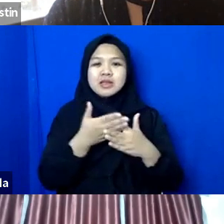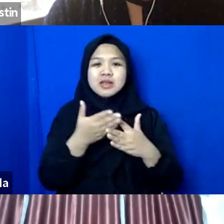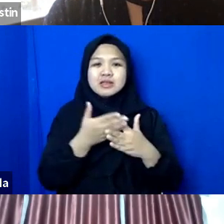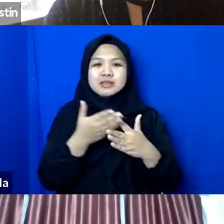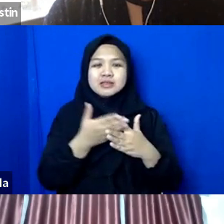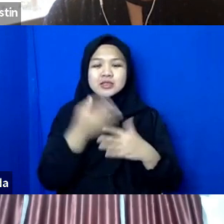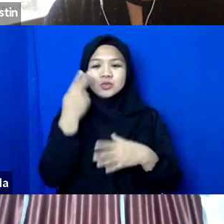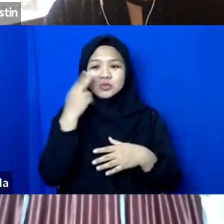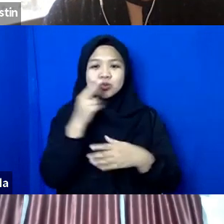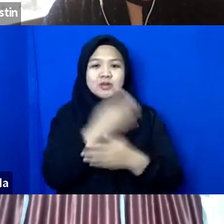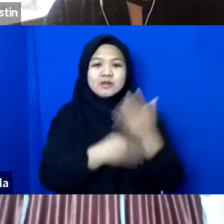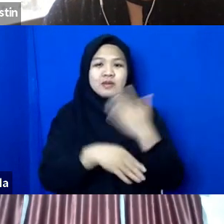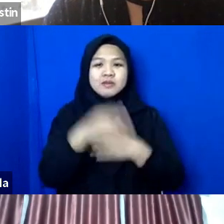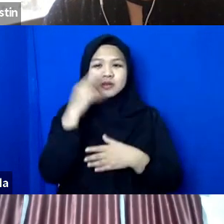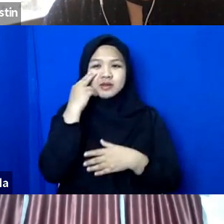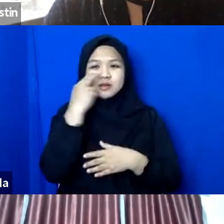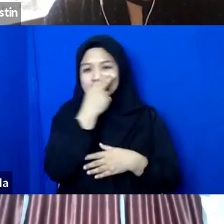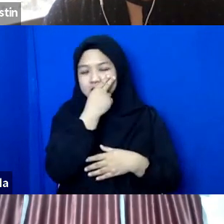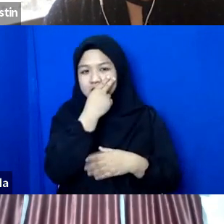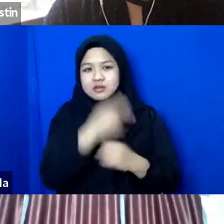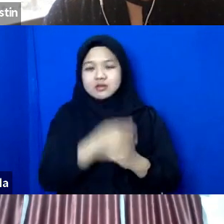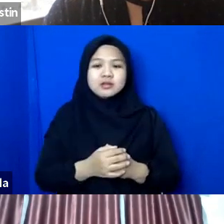bagi difabel netra